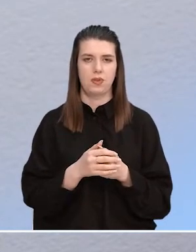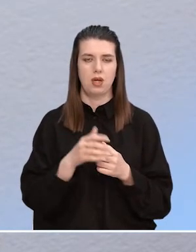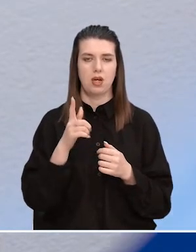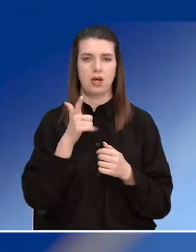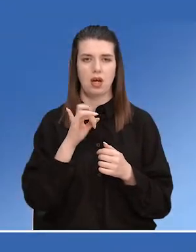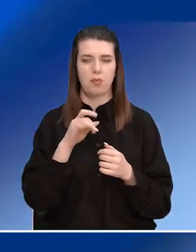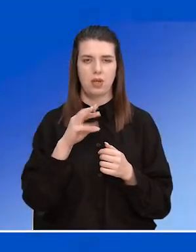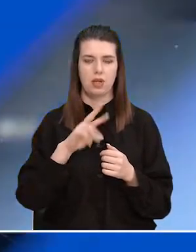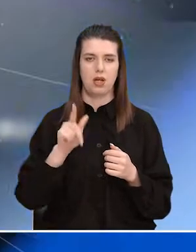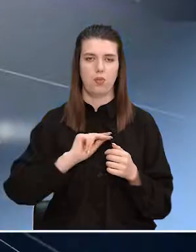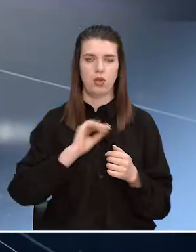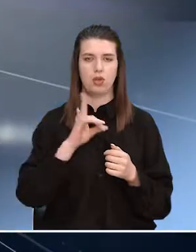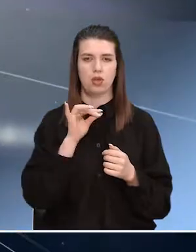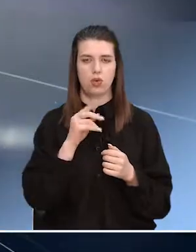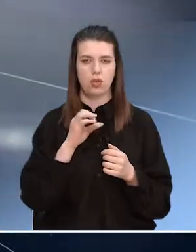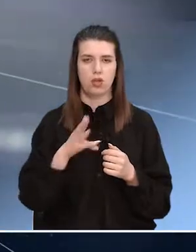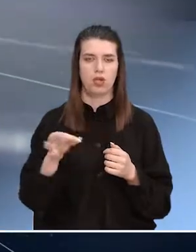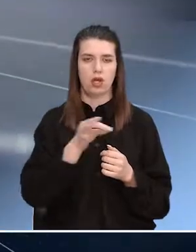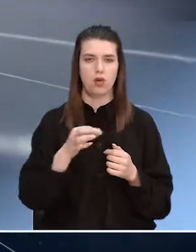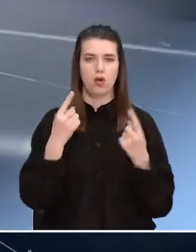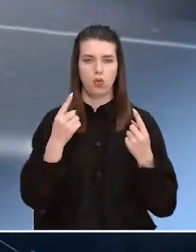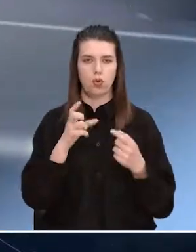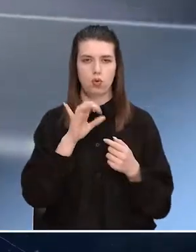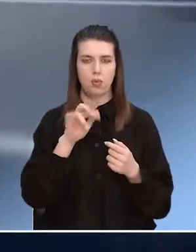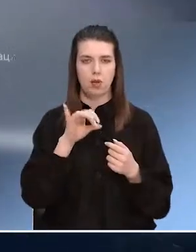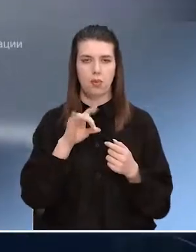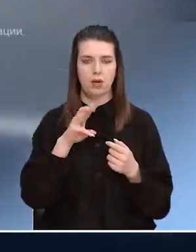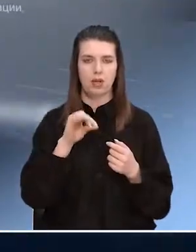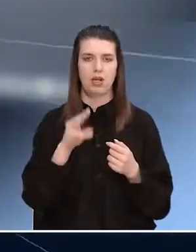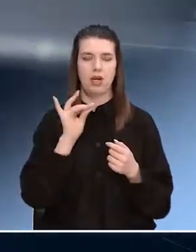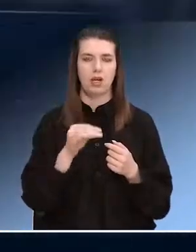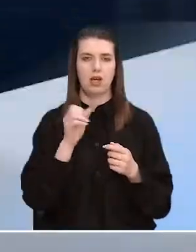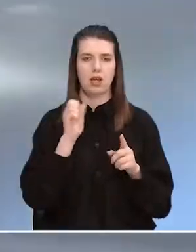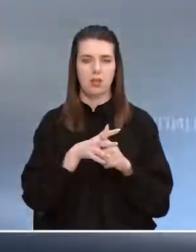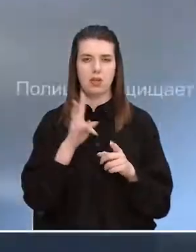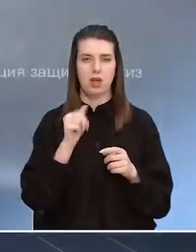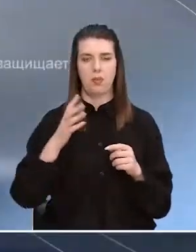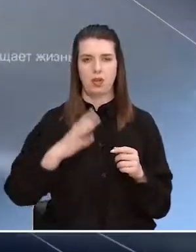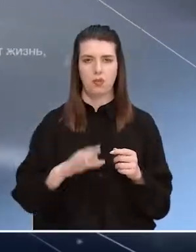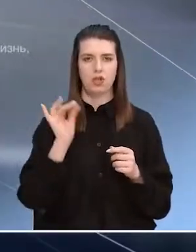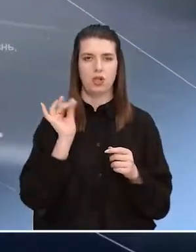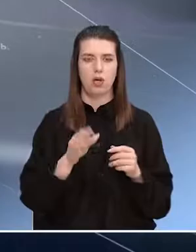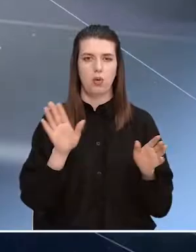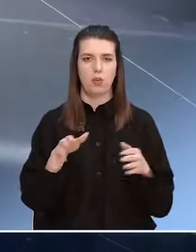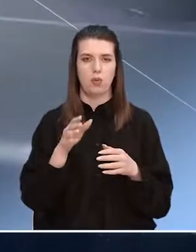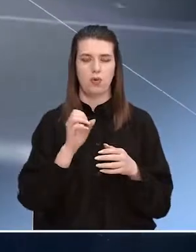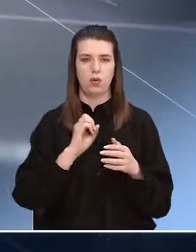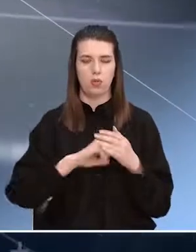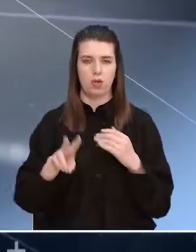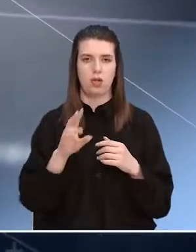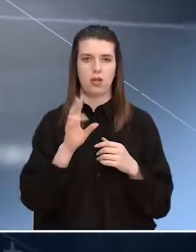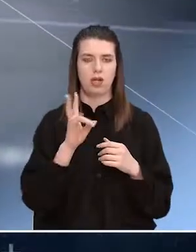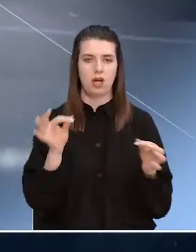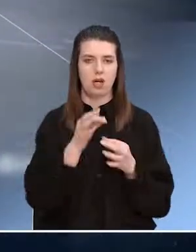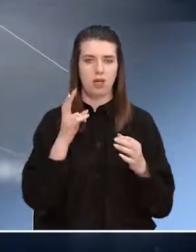федерации грабитель работал исключительно в районе крупных супермаркетов и совершая нападение на потерпевших